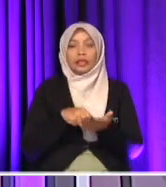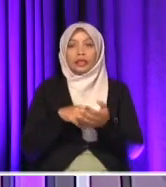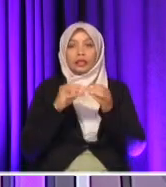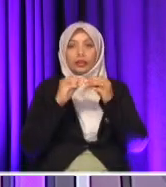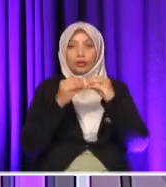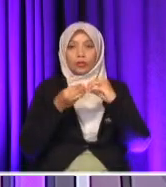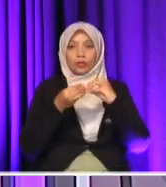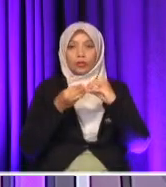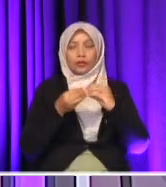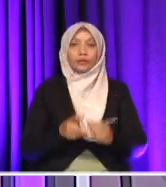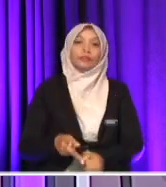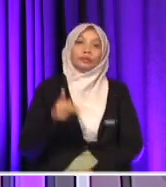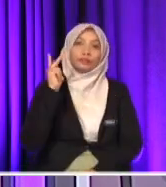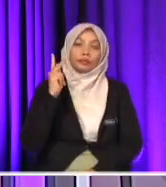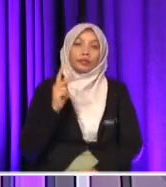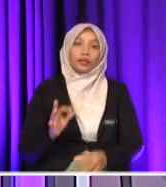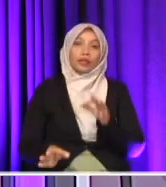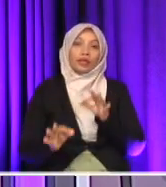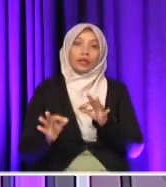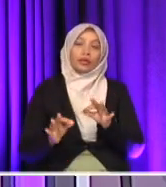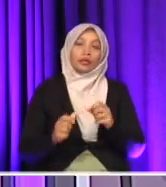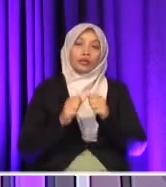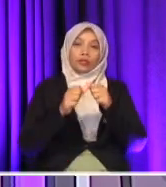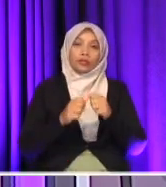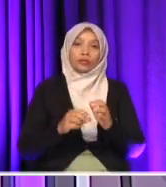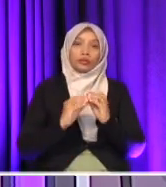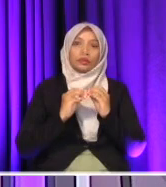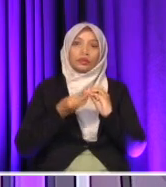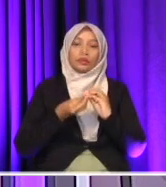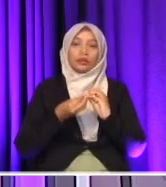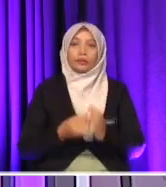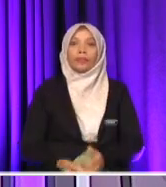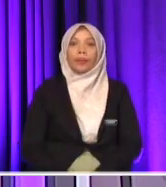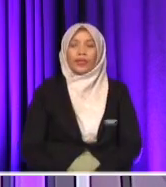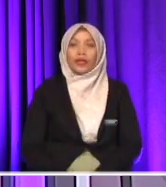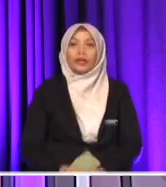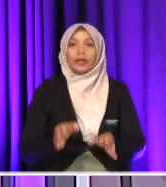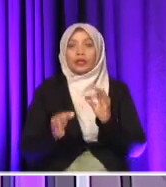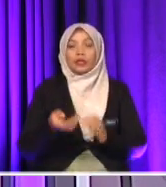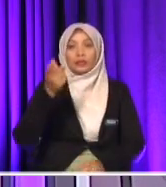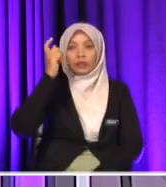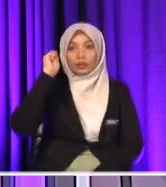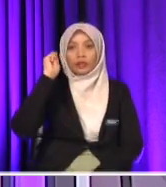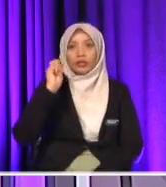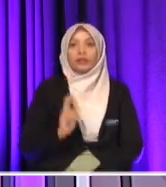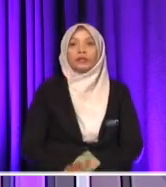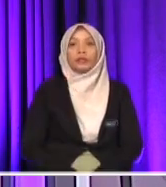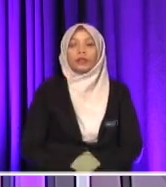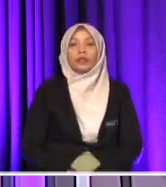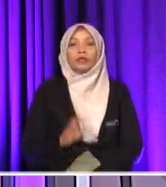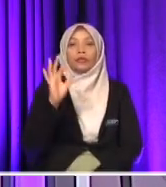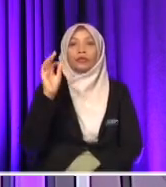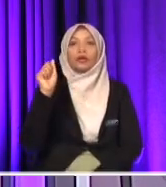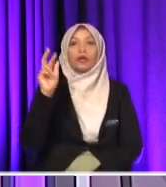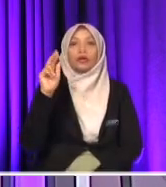pada pemuat ni lah kan. Ikut pada simbol masing-masing. Kalau L unit dalam Henry. Kalau tadi kapasitor tadi unit dalam farad.